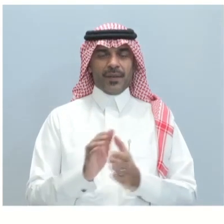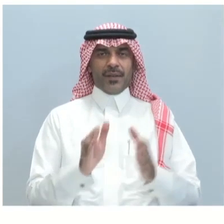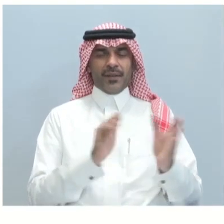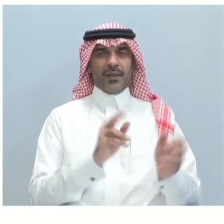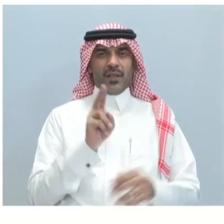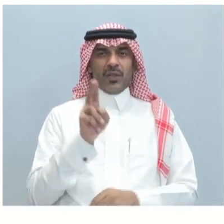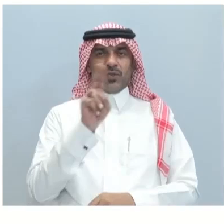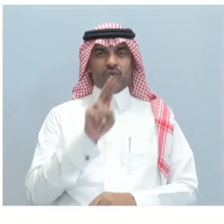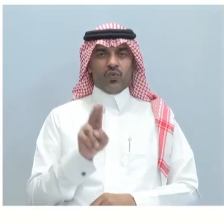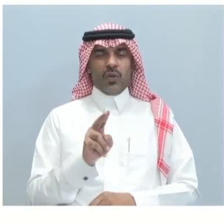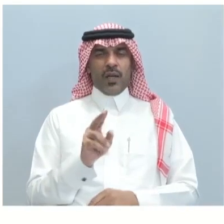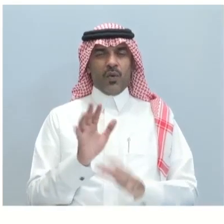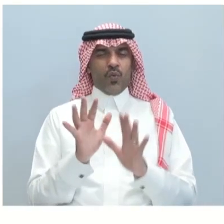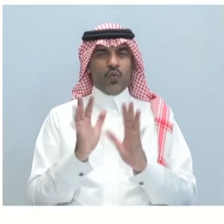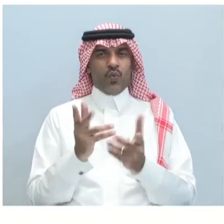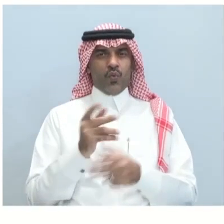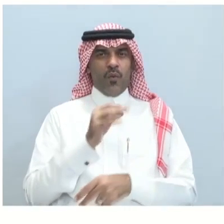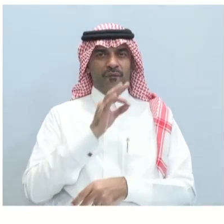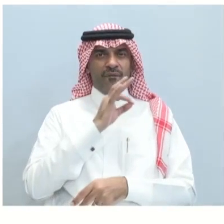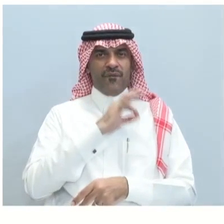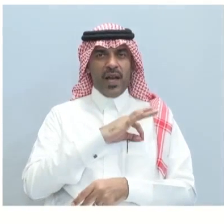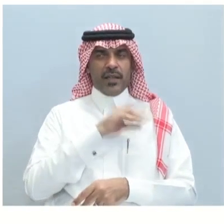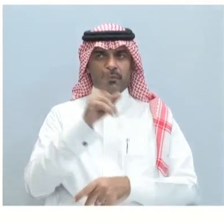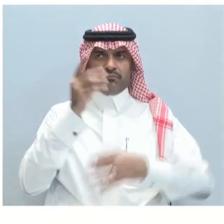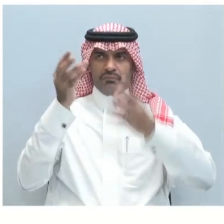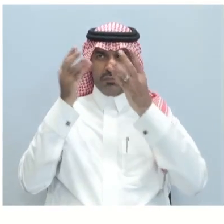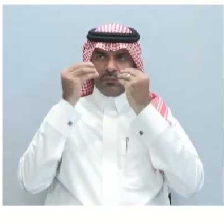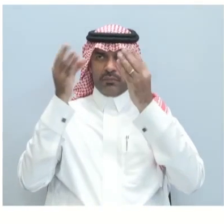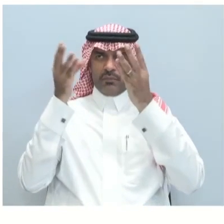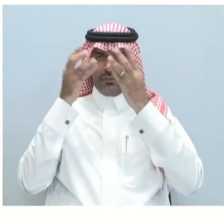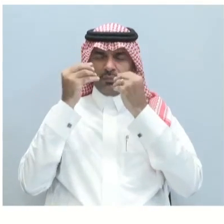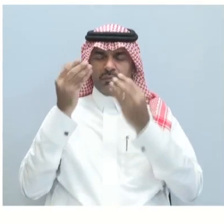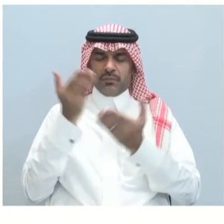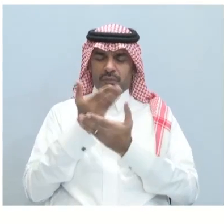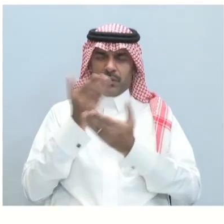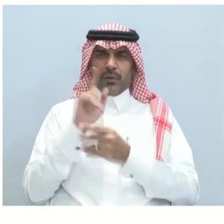ما هي فائده تعلم معرفه الدراسات الاجتماعيه